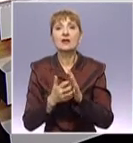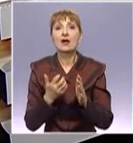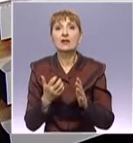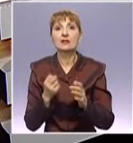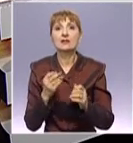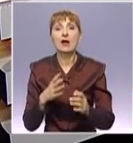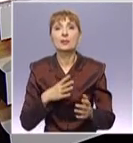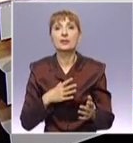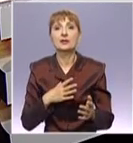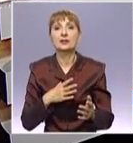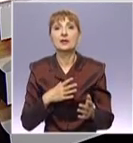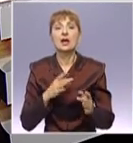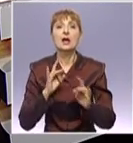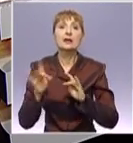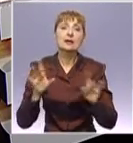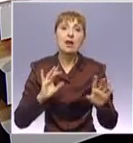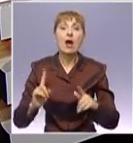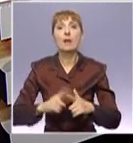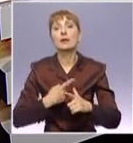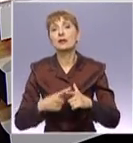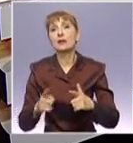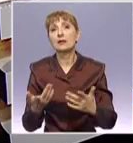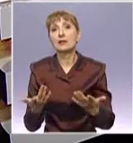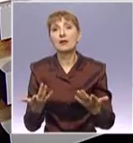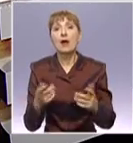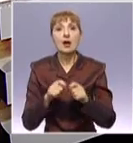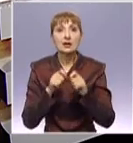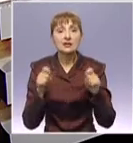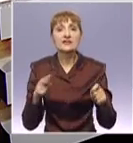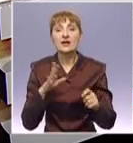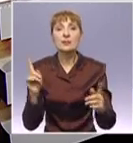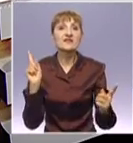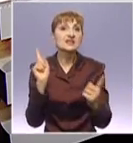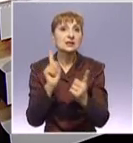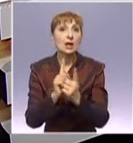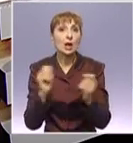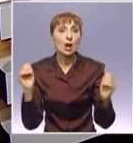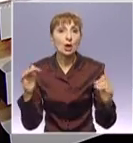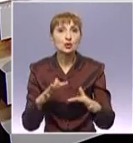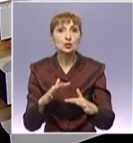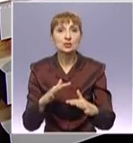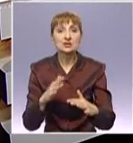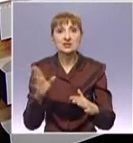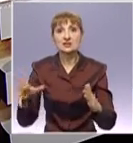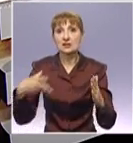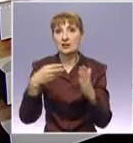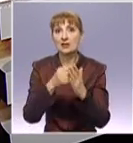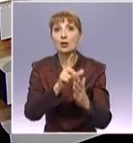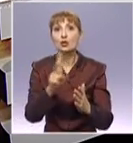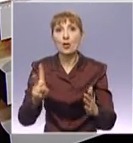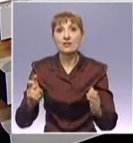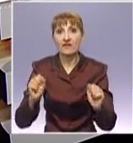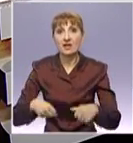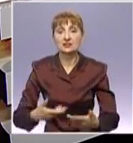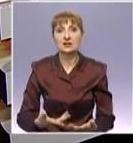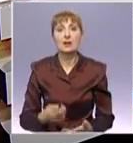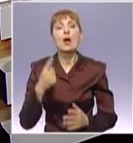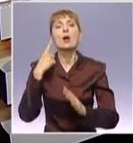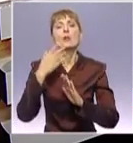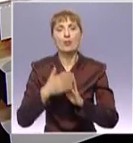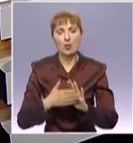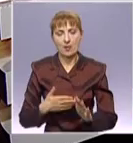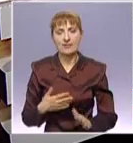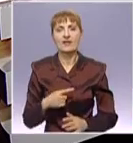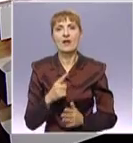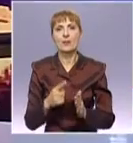бы рекламы или там организовали бы встречу потенциальными инвесторами, как бы, я не знаю. Мы поняли ваш вопрос,